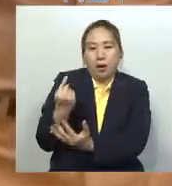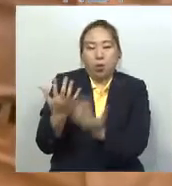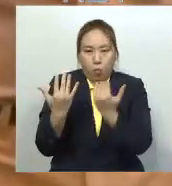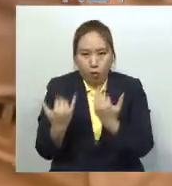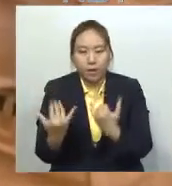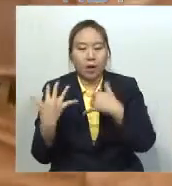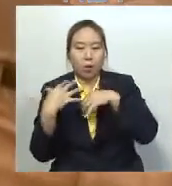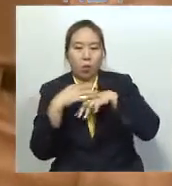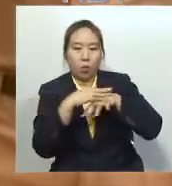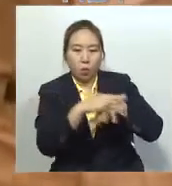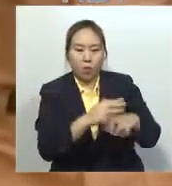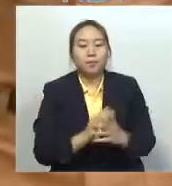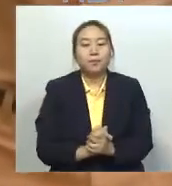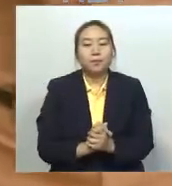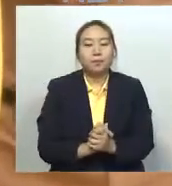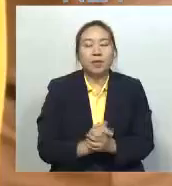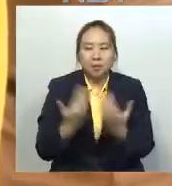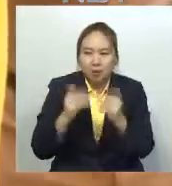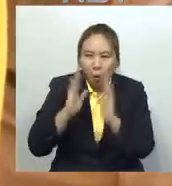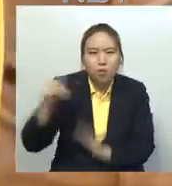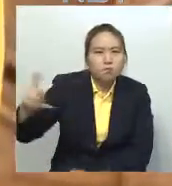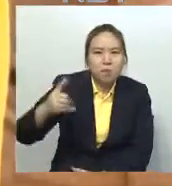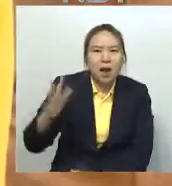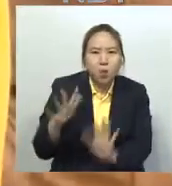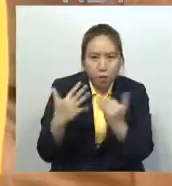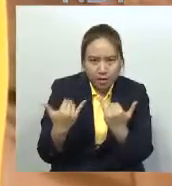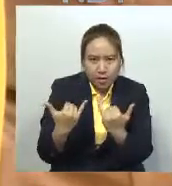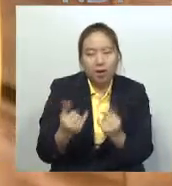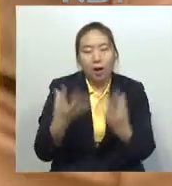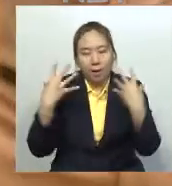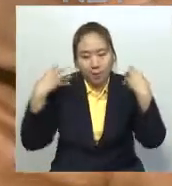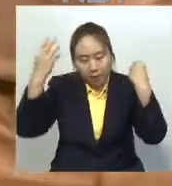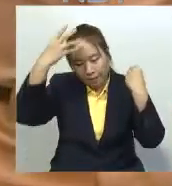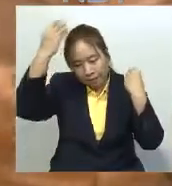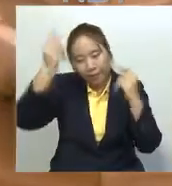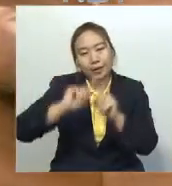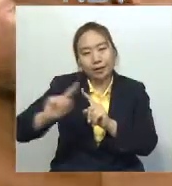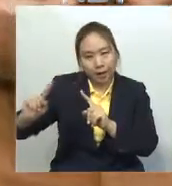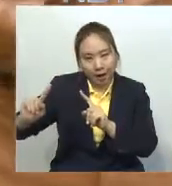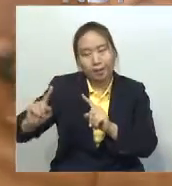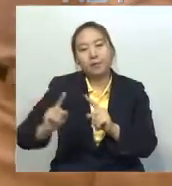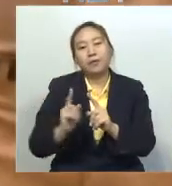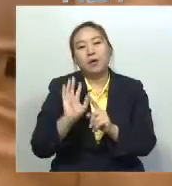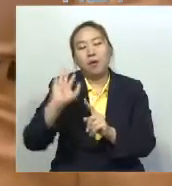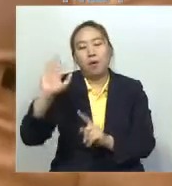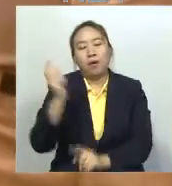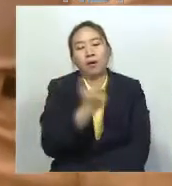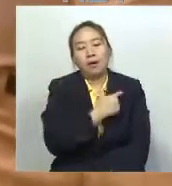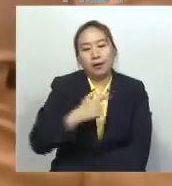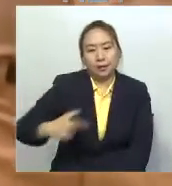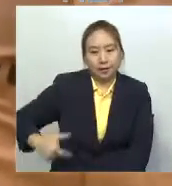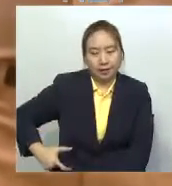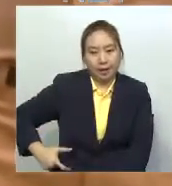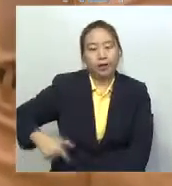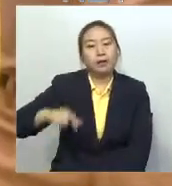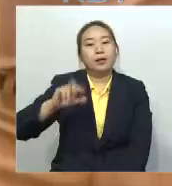ในวันนี้ขอกราบอาราธนาคุณพระศรีไตรสิริหลายเดชะพระเมียนแผ่ไพศาลแห่งสมเด็จพระอยู่หัว